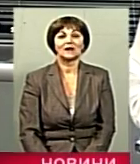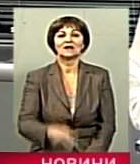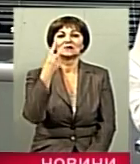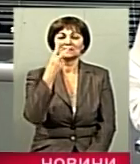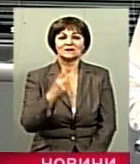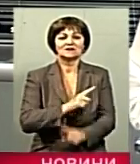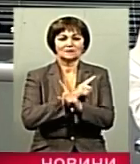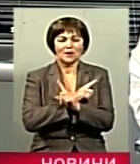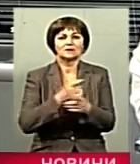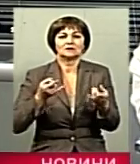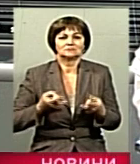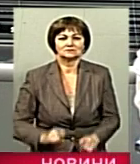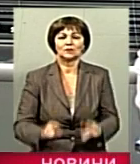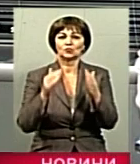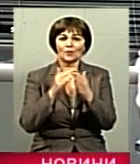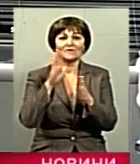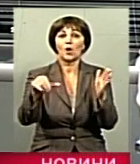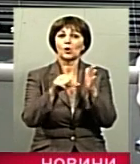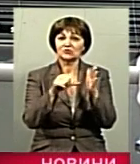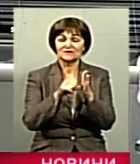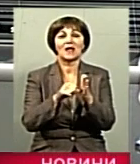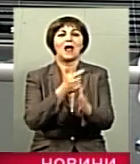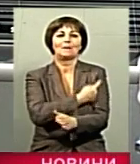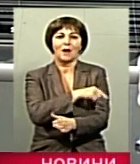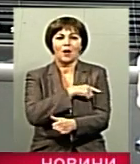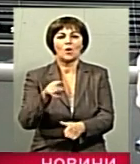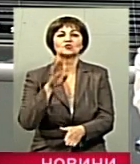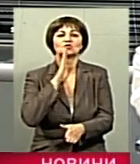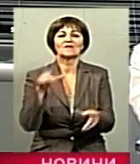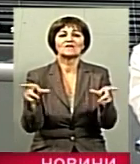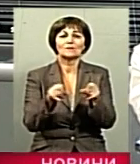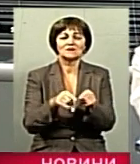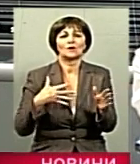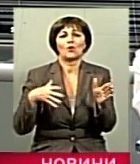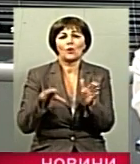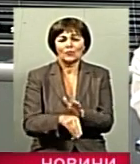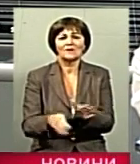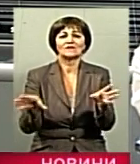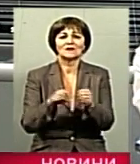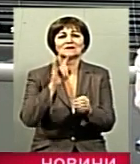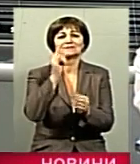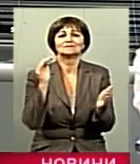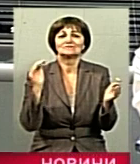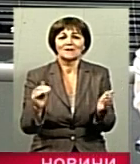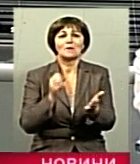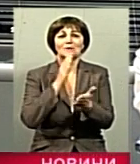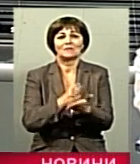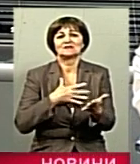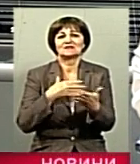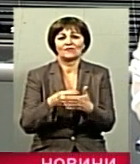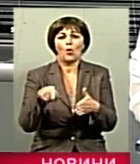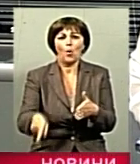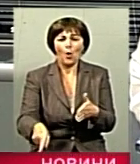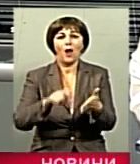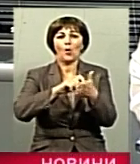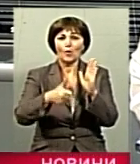Дві смерті у пологовому. У Коростишівській лікарні жінка померла разом зі своїм новонародженим малюком прямісінько у власній палаті.